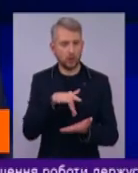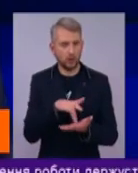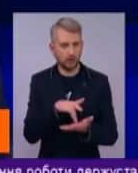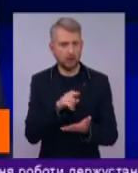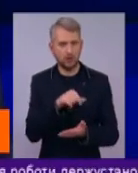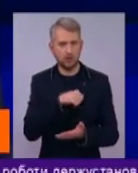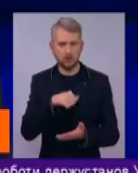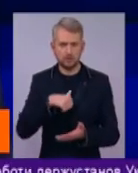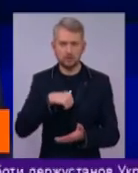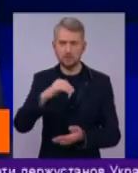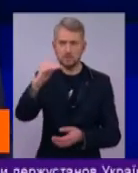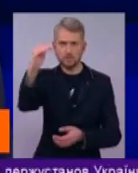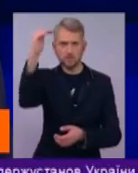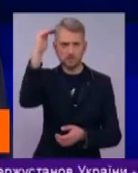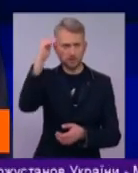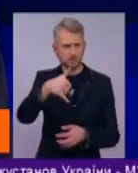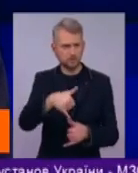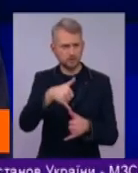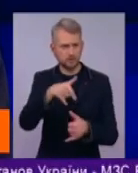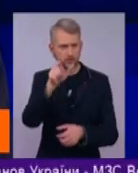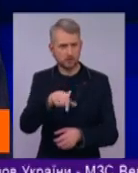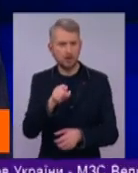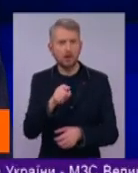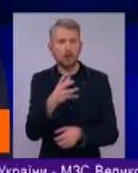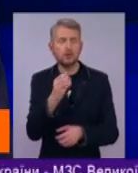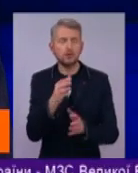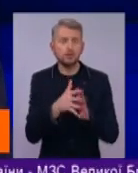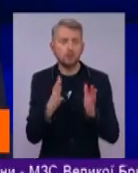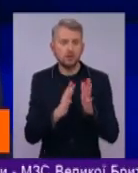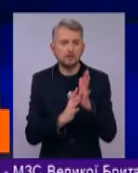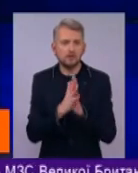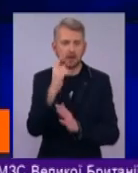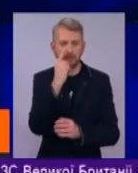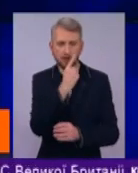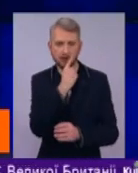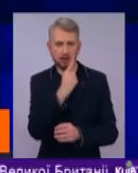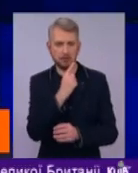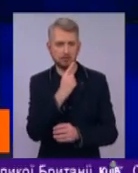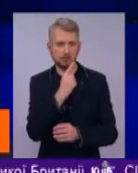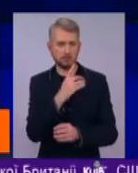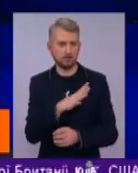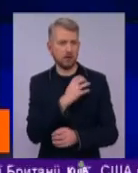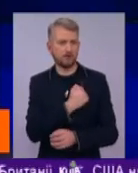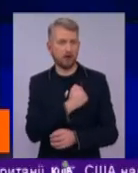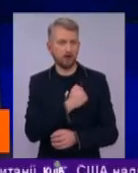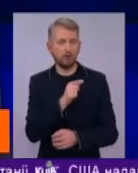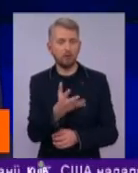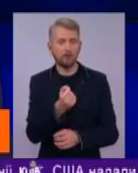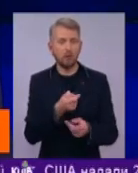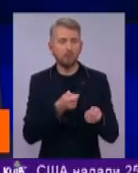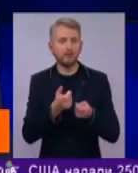сам крупный и высокий, он вырос еще больше в глазах афганцев, потому что он взял управление на